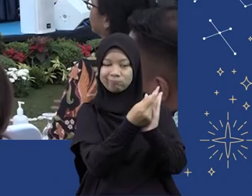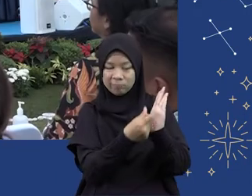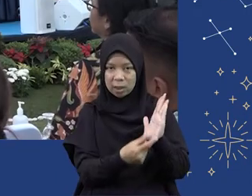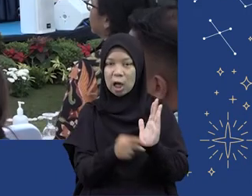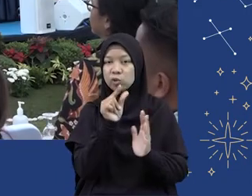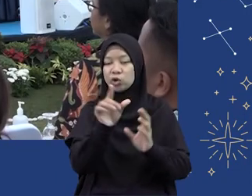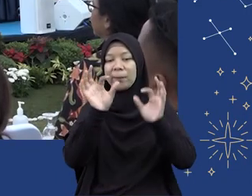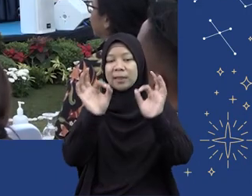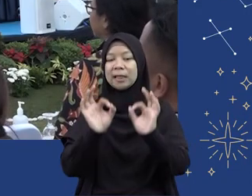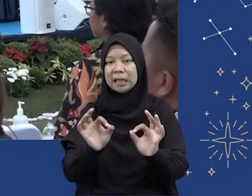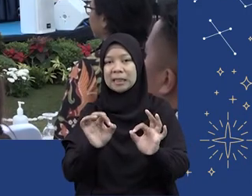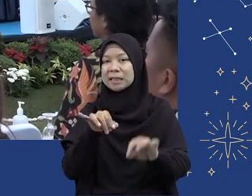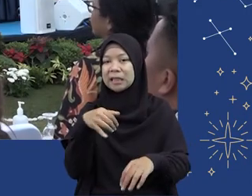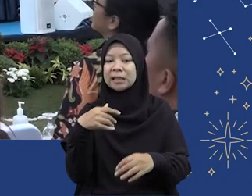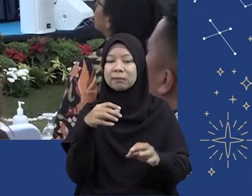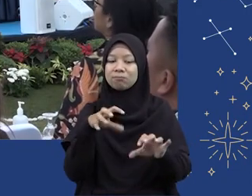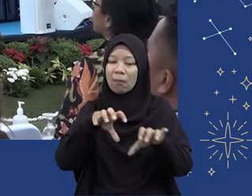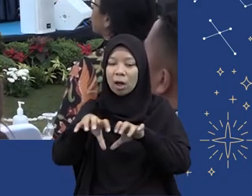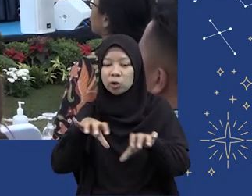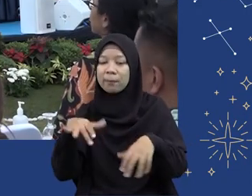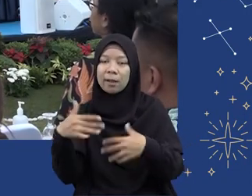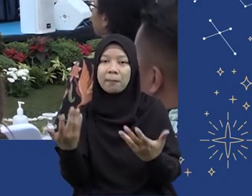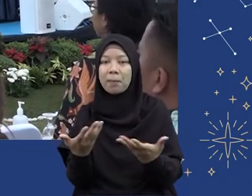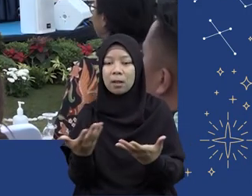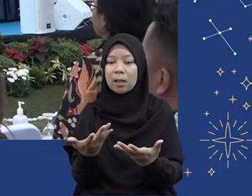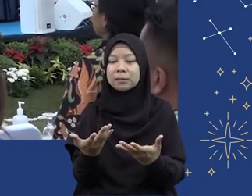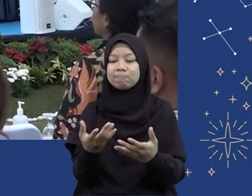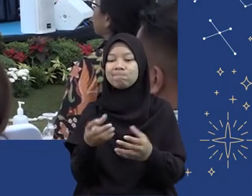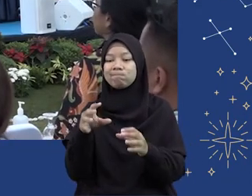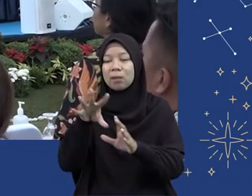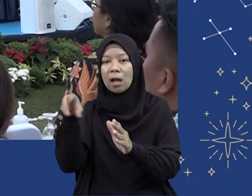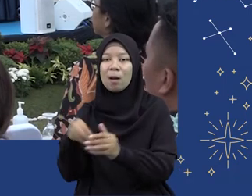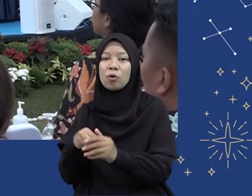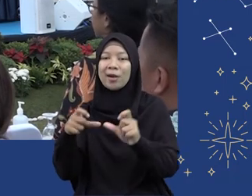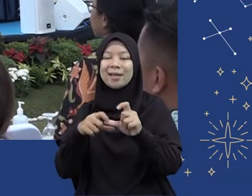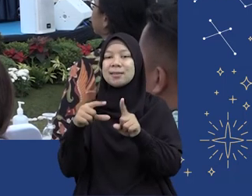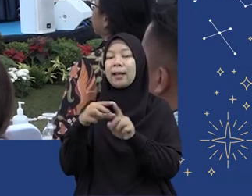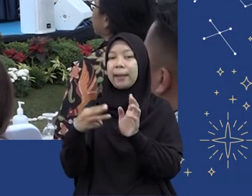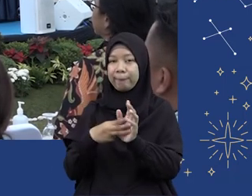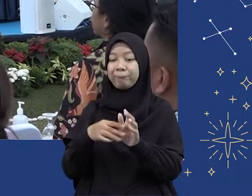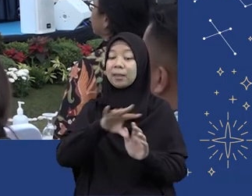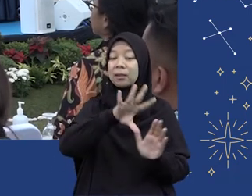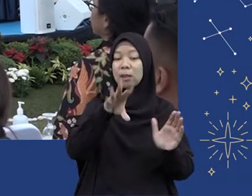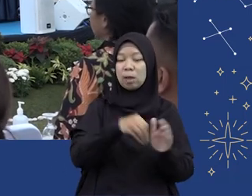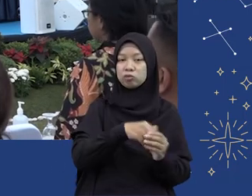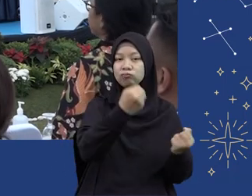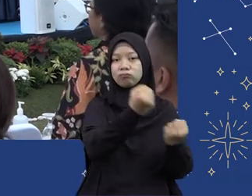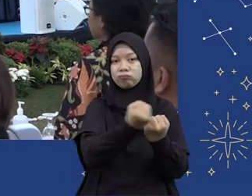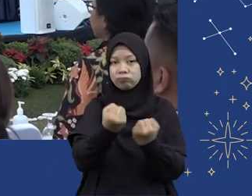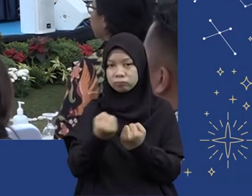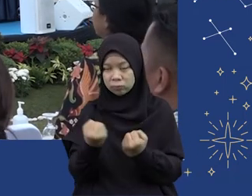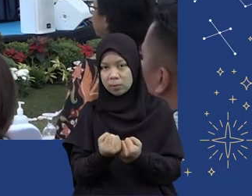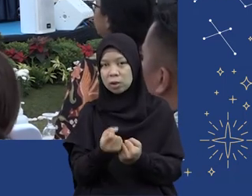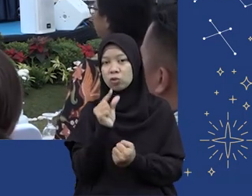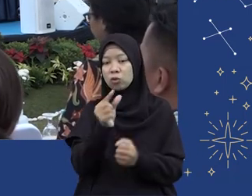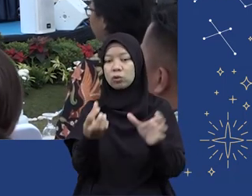atur-atur uang kami supaya banyak ke sumber daya manusia Pak Termasuk dukungan ratusan Miliar untuk pengembangan ITB dari